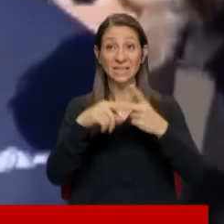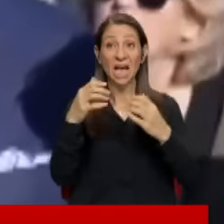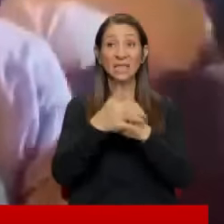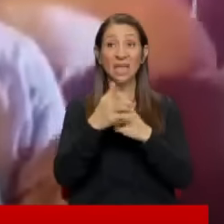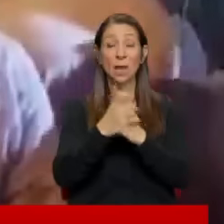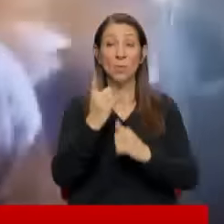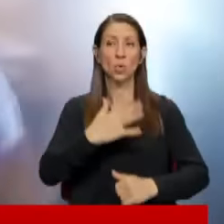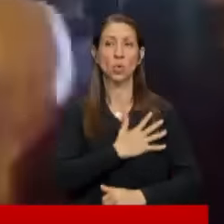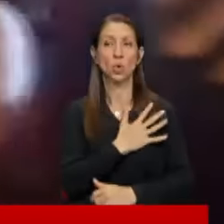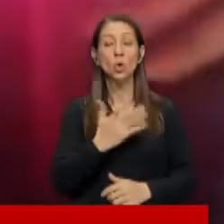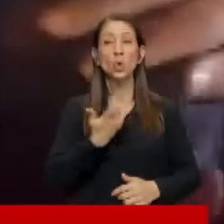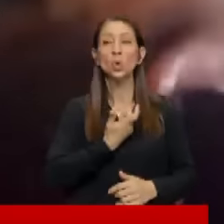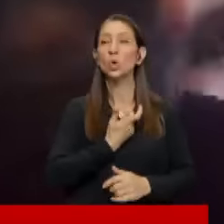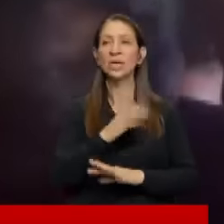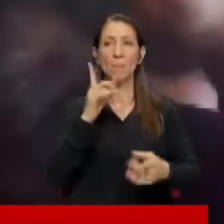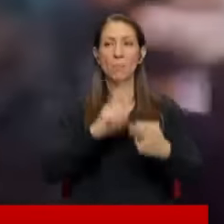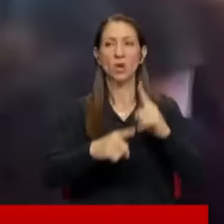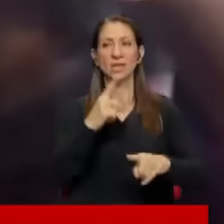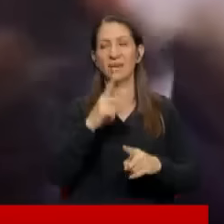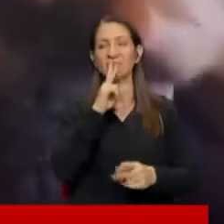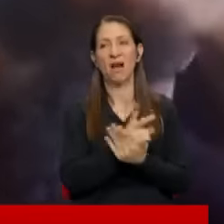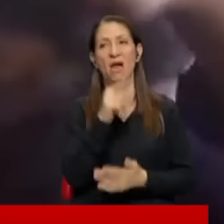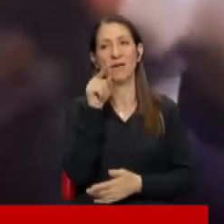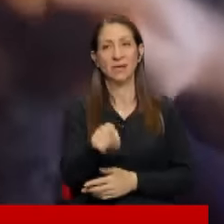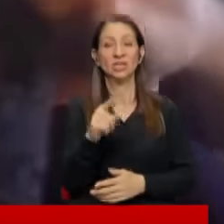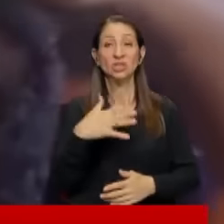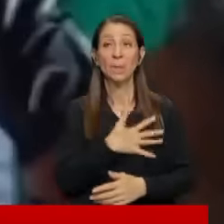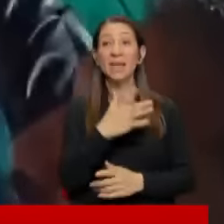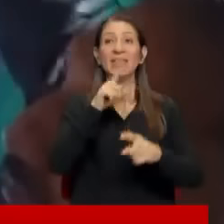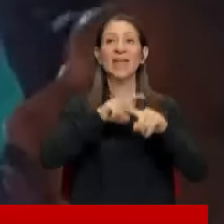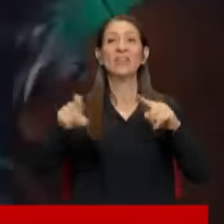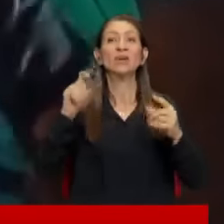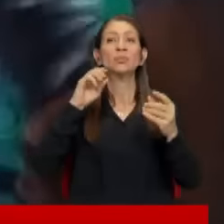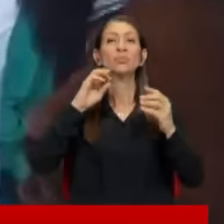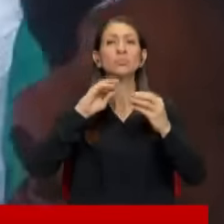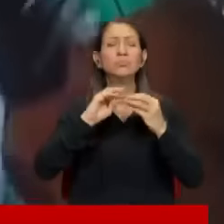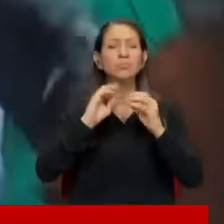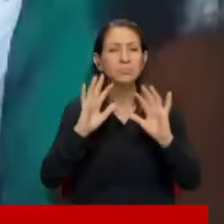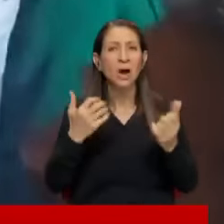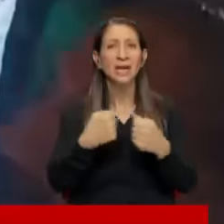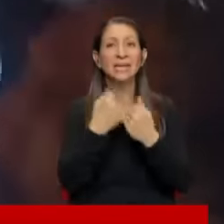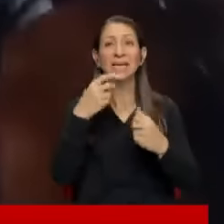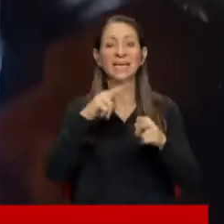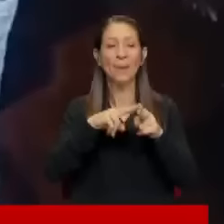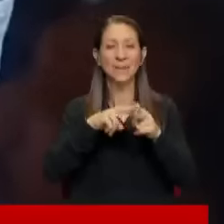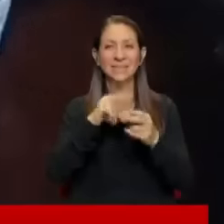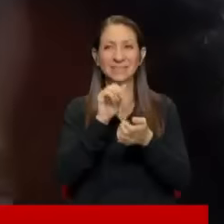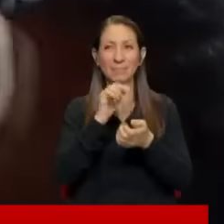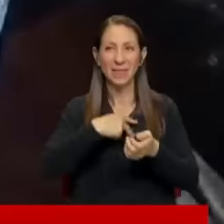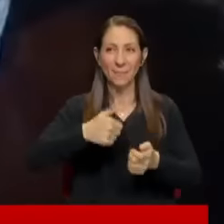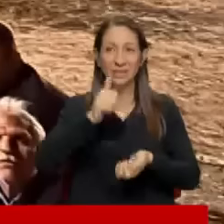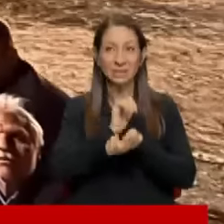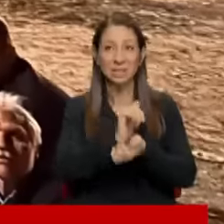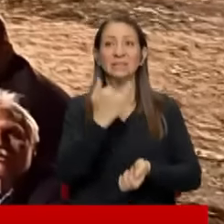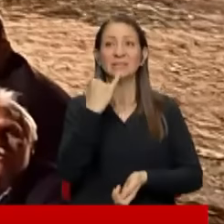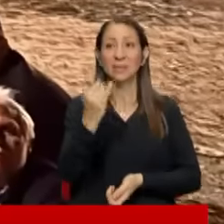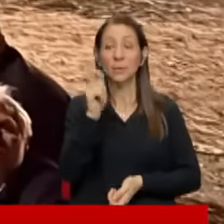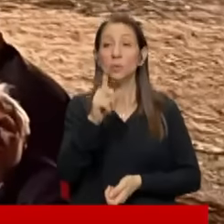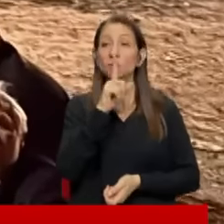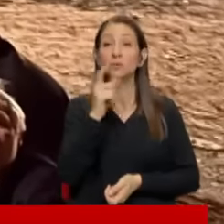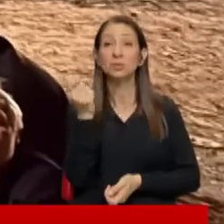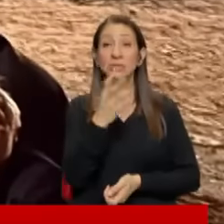bir onur. Karar hukuki değil, siyasi diyen CHP'liler teleferik faciasında tutuklanan Kepez Belediye Başkanı Mesut Kocagöz'ü ziyaret etti. Yüze